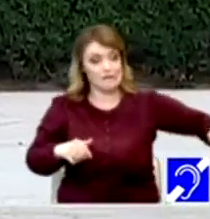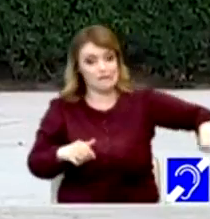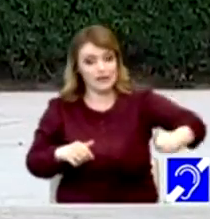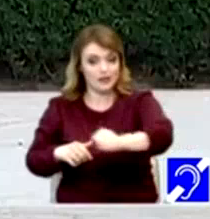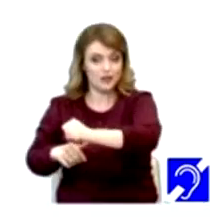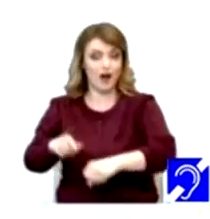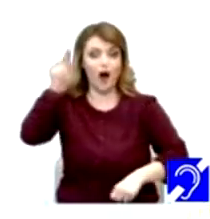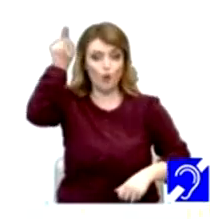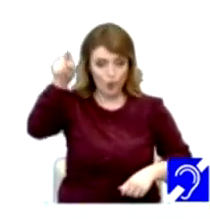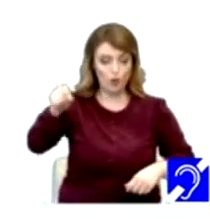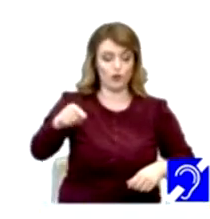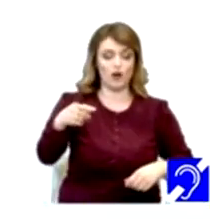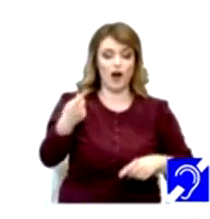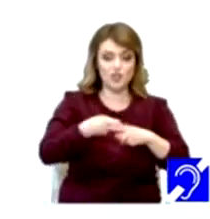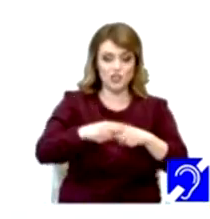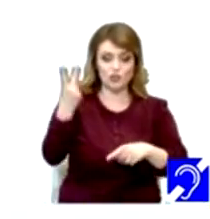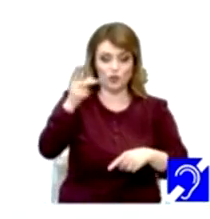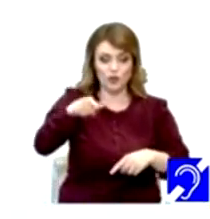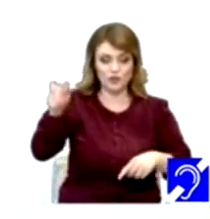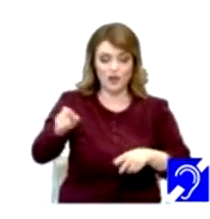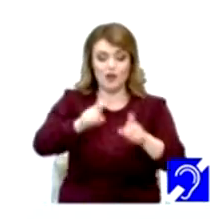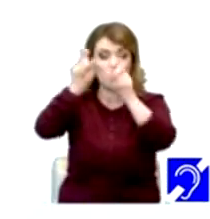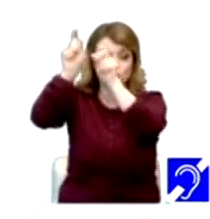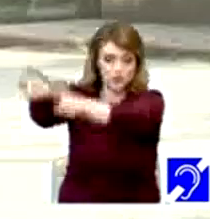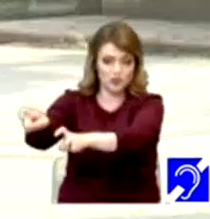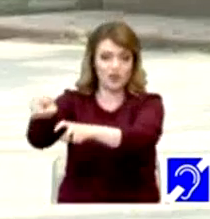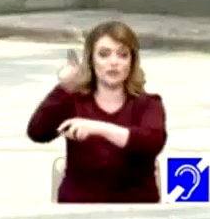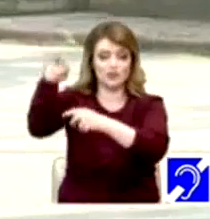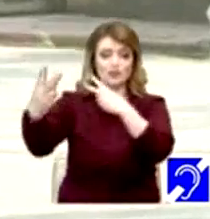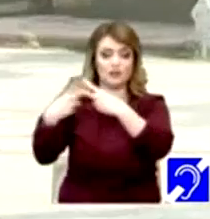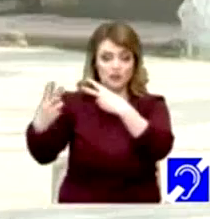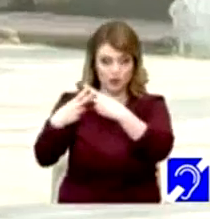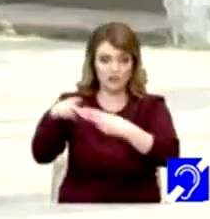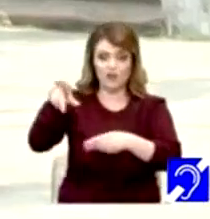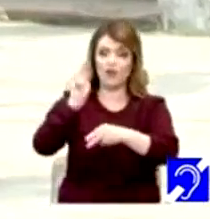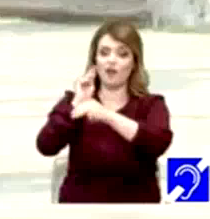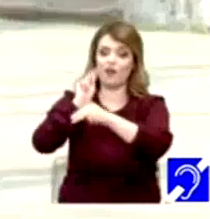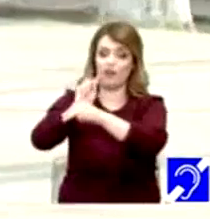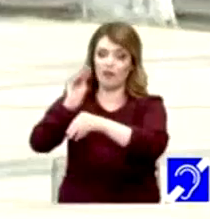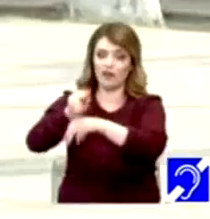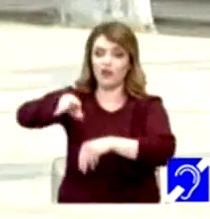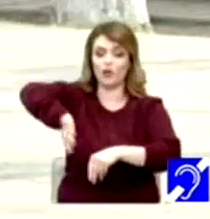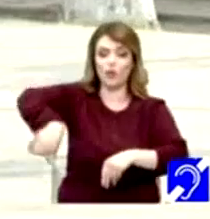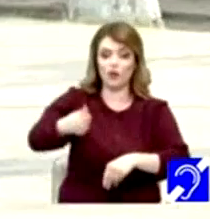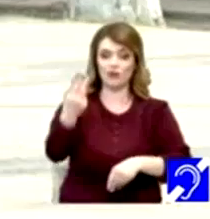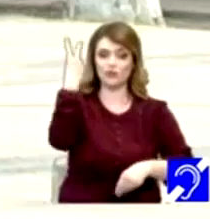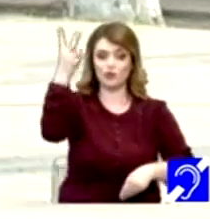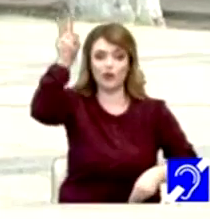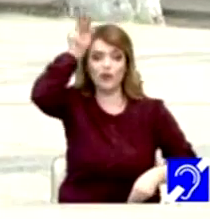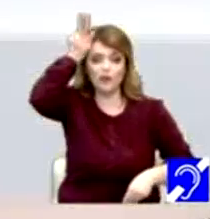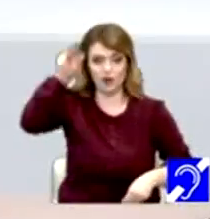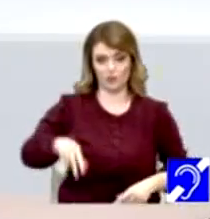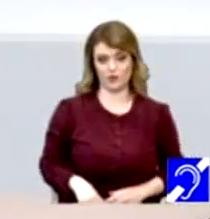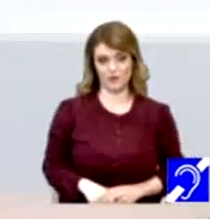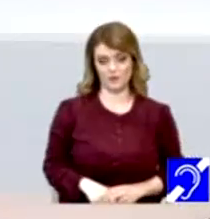orașul Kamenka. Acolo, victimele au fost plasate în izolatorul de detenție preventivă și învinuiți că au furat 2 iepuri dintr-o